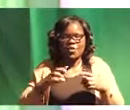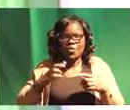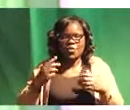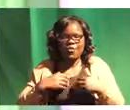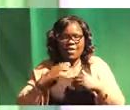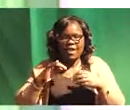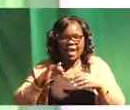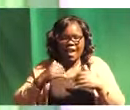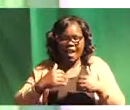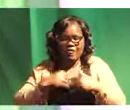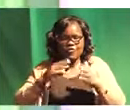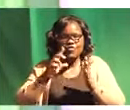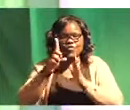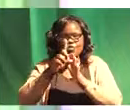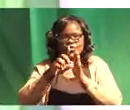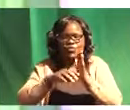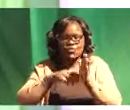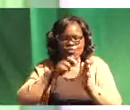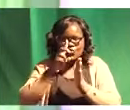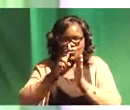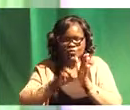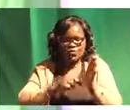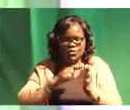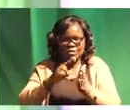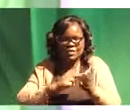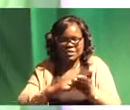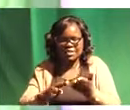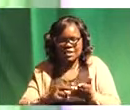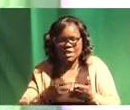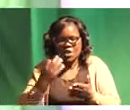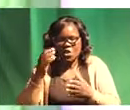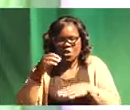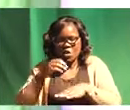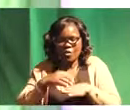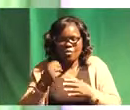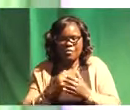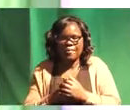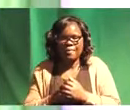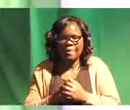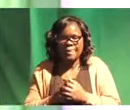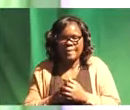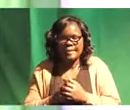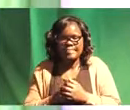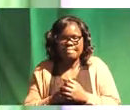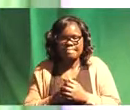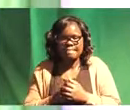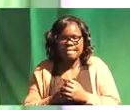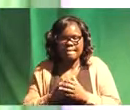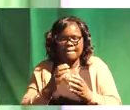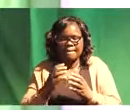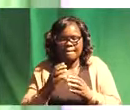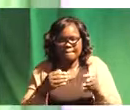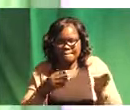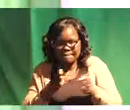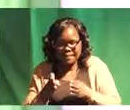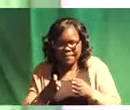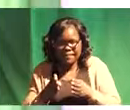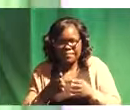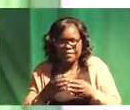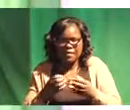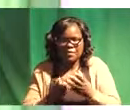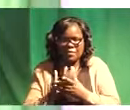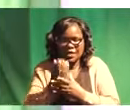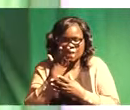new regulations, we have new legislation on the conduct, the